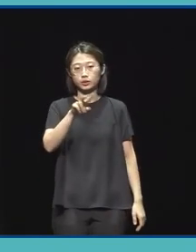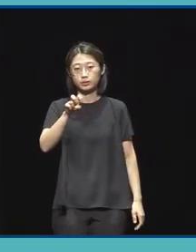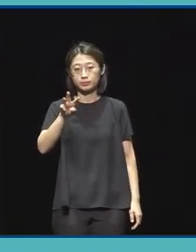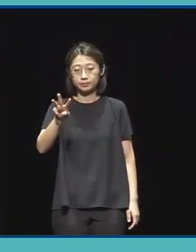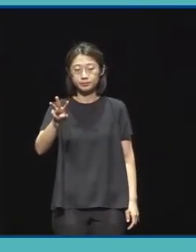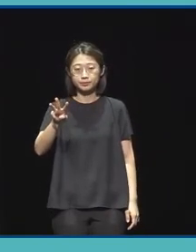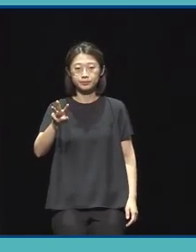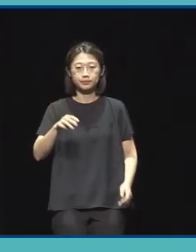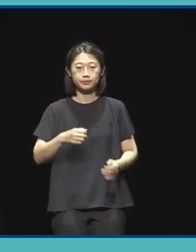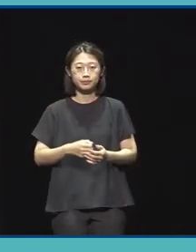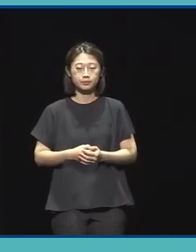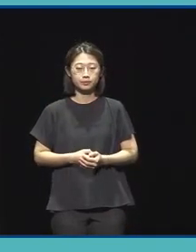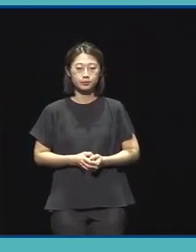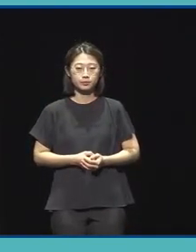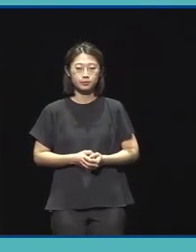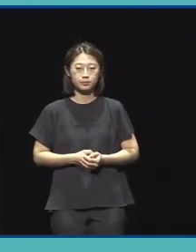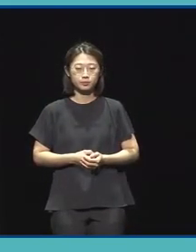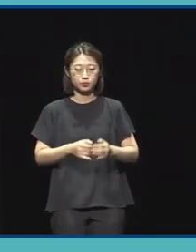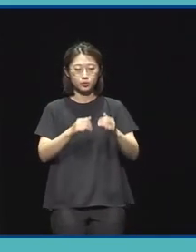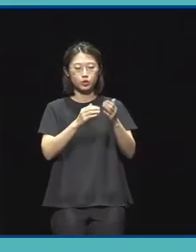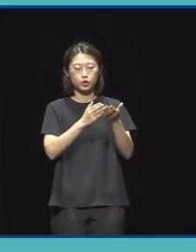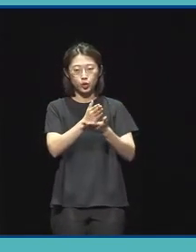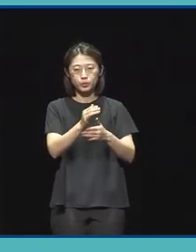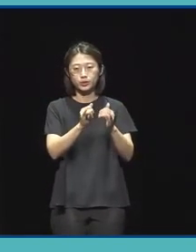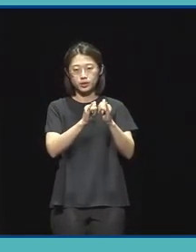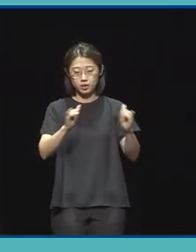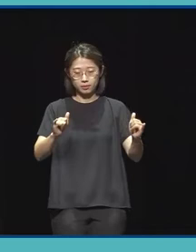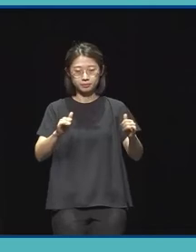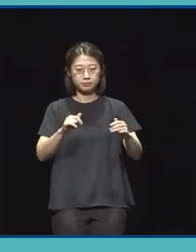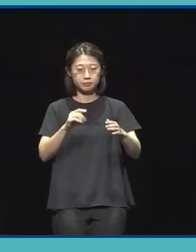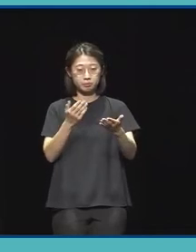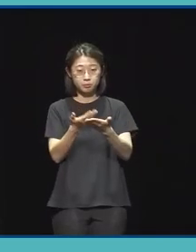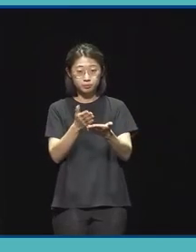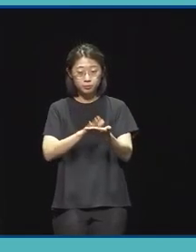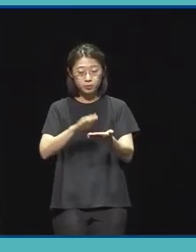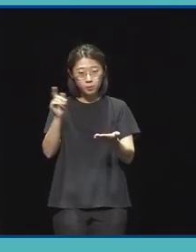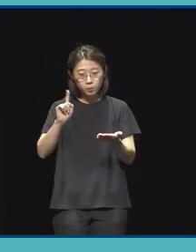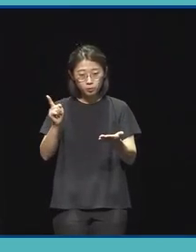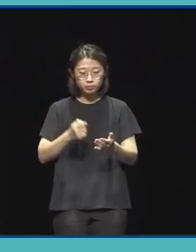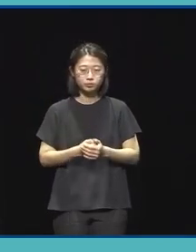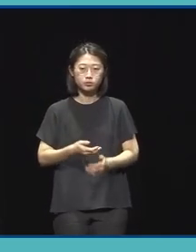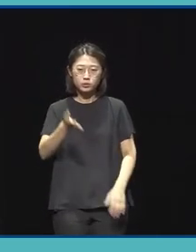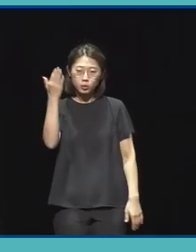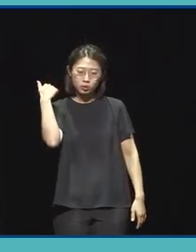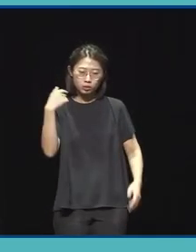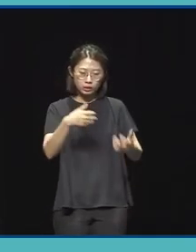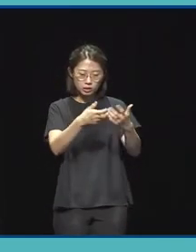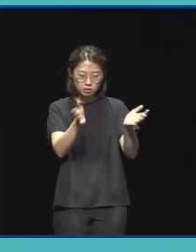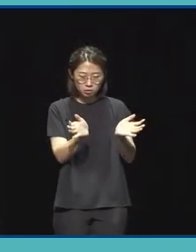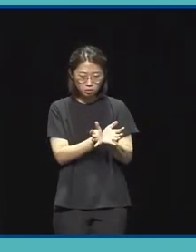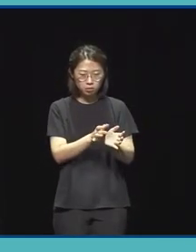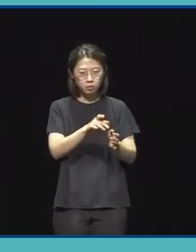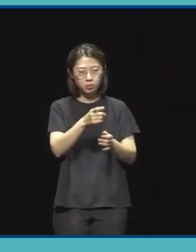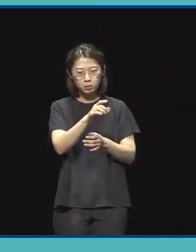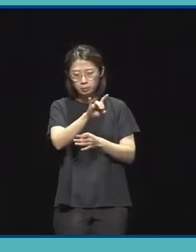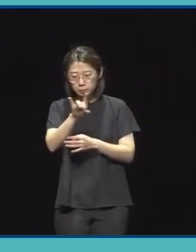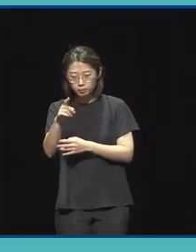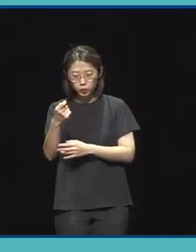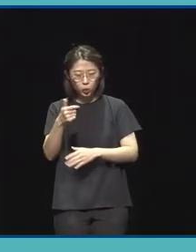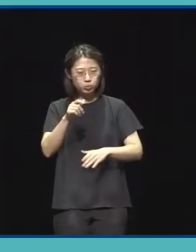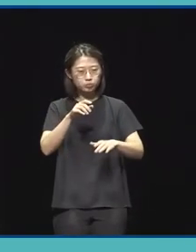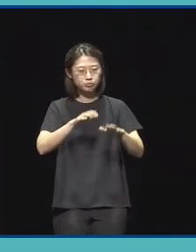2023년 공연예술 전문인력 지원 사업이 달라진 점은 전문인력의 급여가 기존 단체별로 차등 지원했던